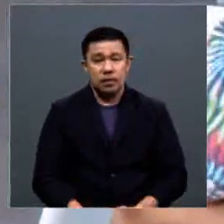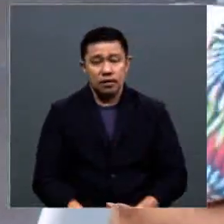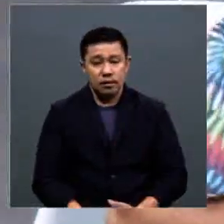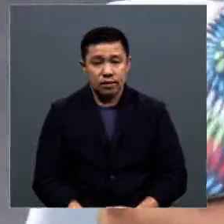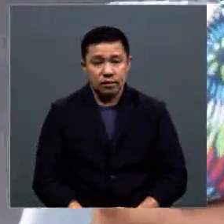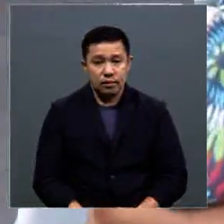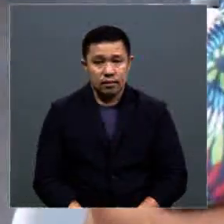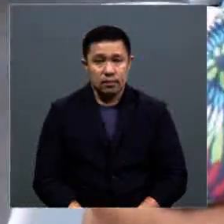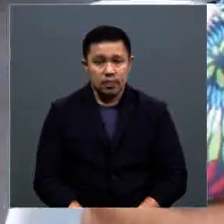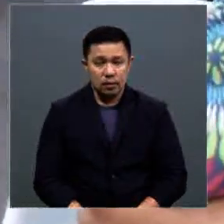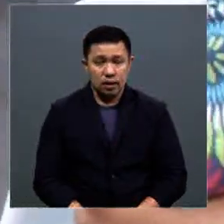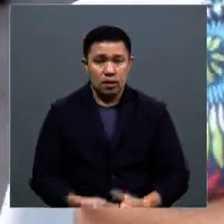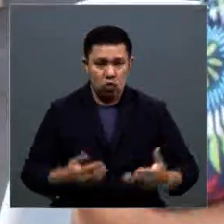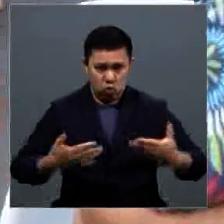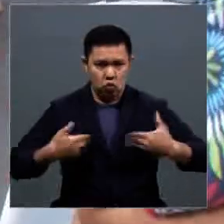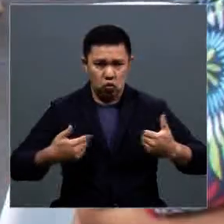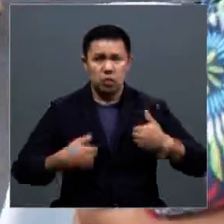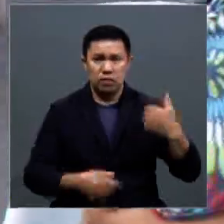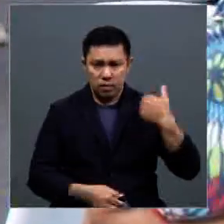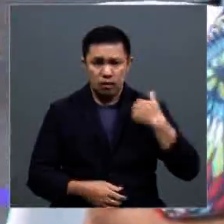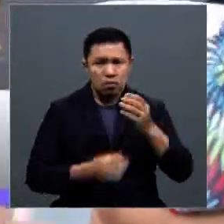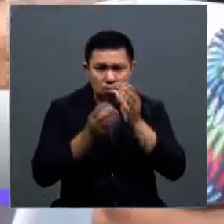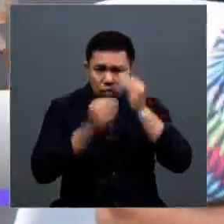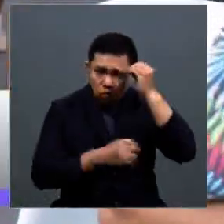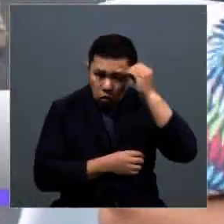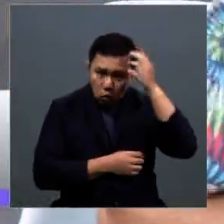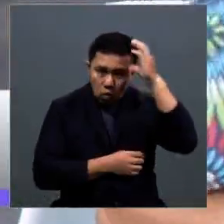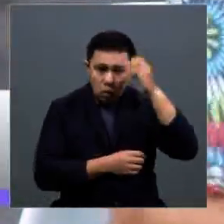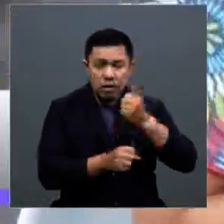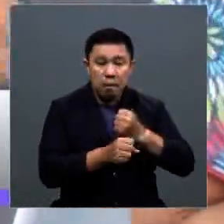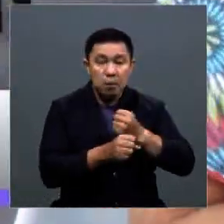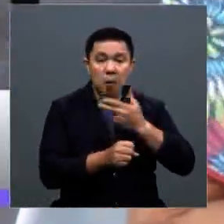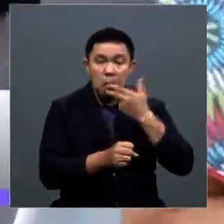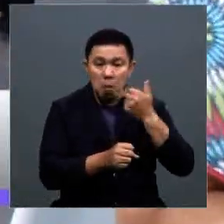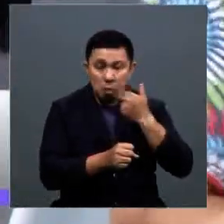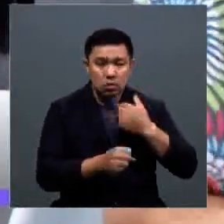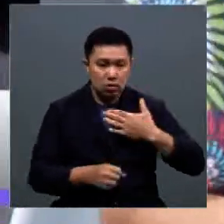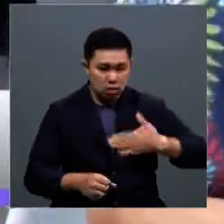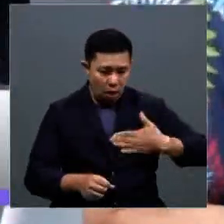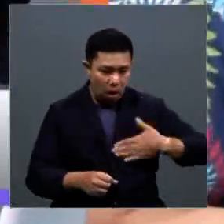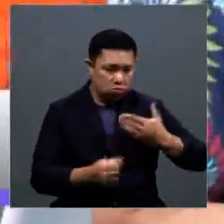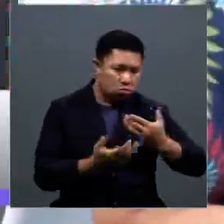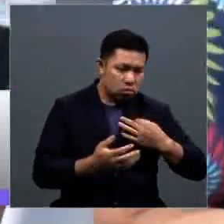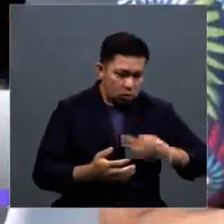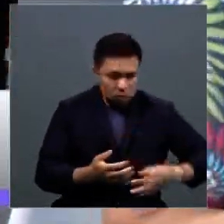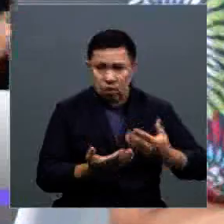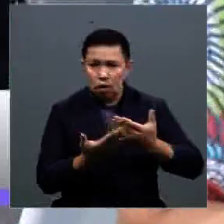งานที่นี่ครับ ก็สนุกดีค่ะแล้วก็ได้ความรู้ด้วยจากการทำขนมเพราะต้องมีเสื้อผ้าให้เลือกมากมายเล